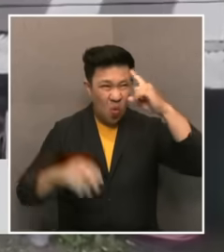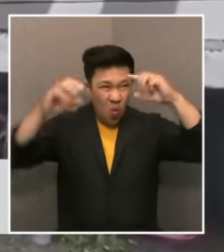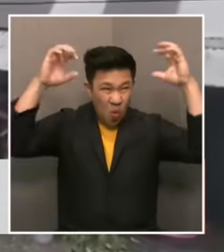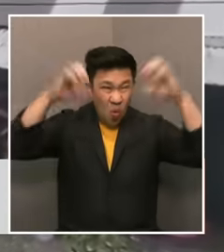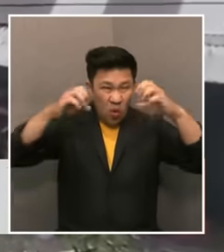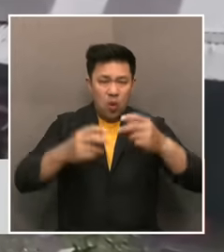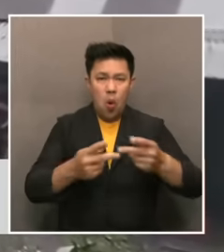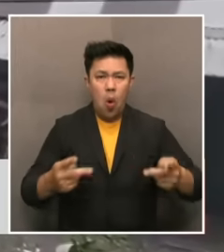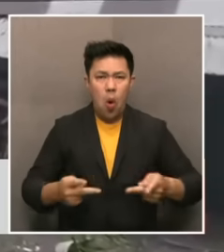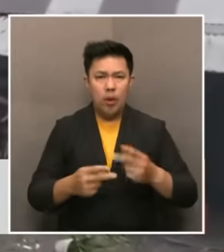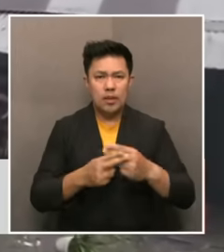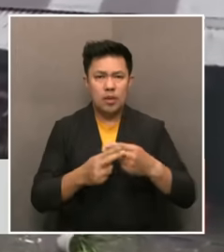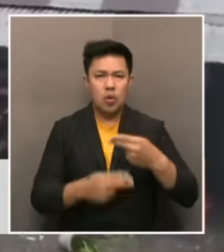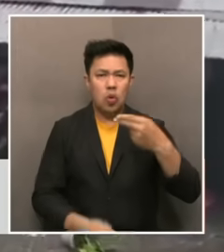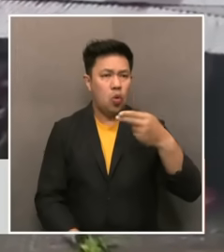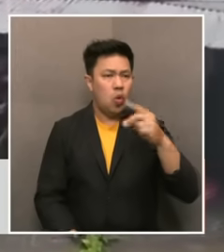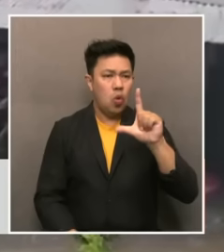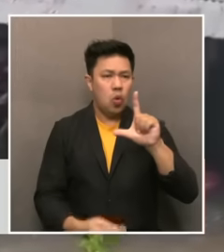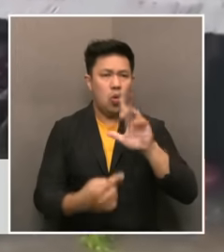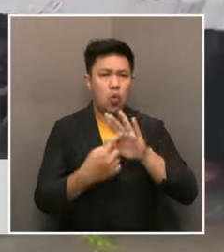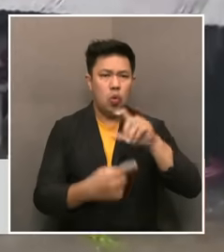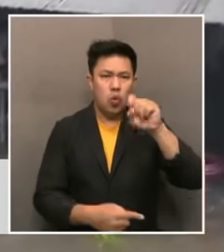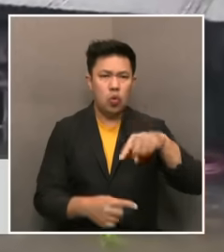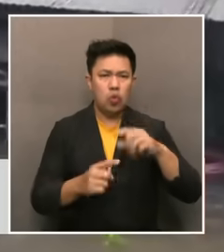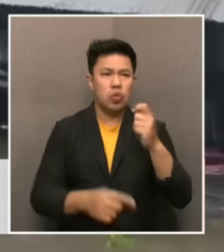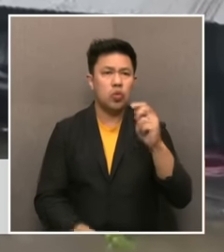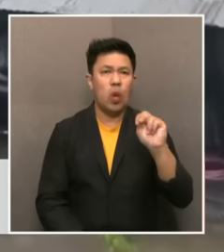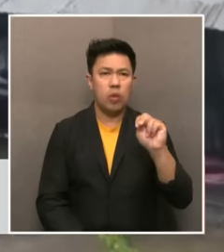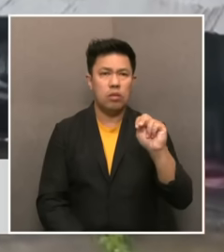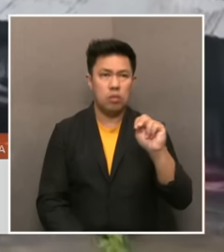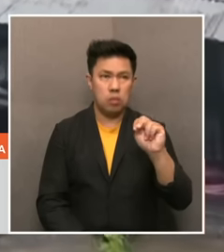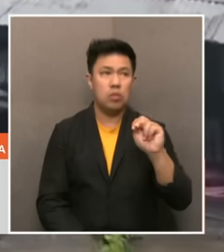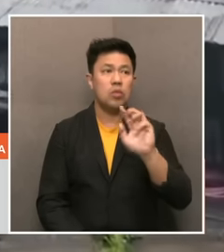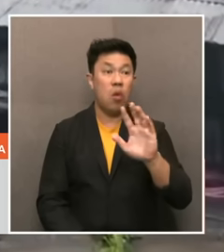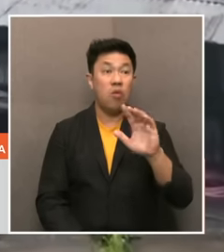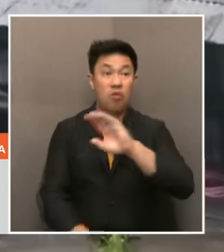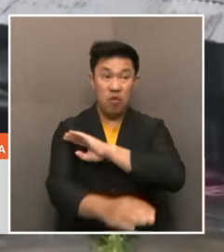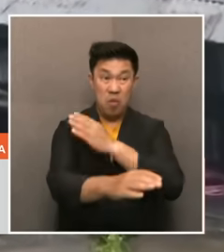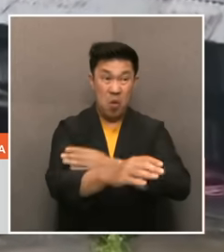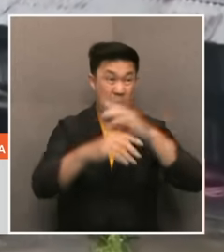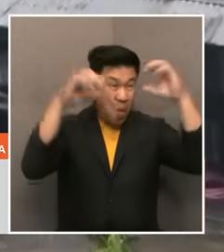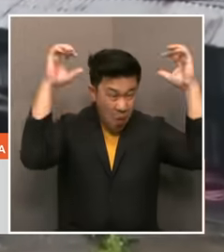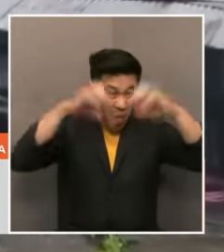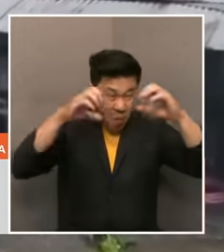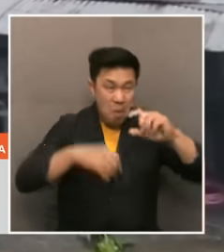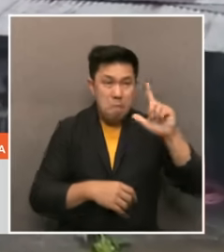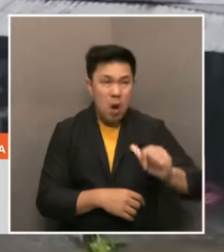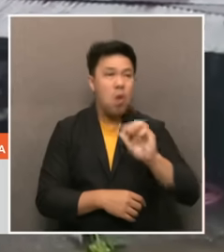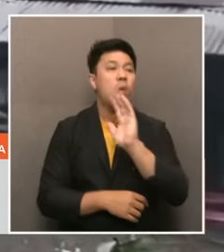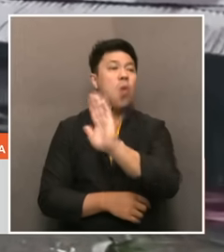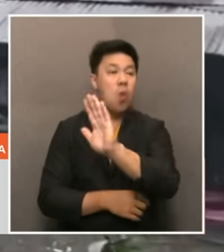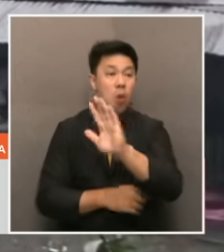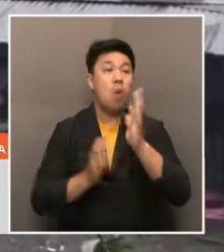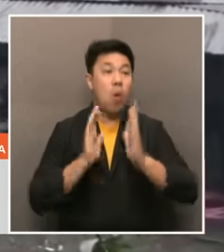ลูซอนเกาะหลักของฟิลิปปินส์ไปเมื่อวานนี้ส่งผลให้เกิดฝนตกหนักในเขตเมืองหลวงมนิลามีประชาชนคน